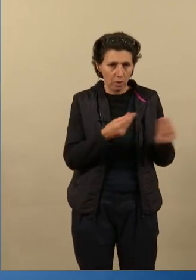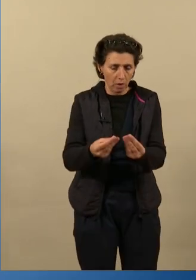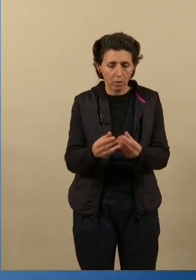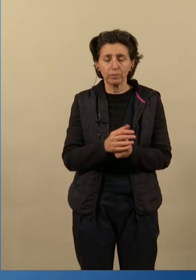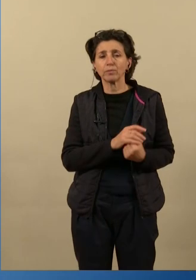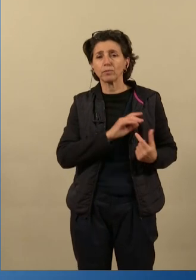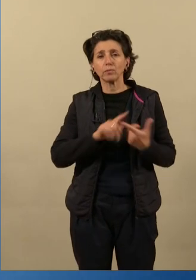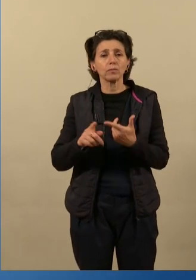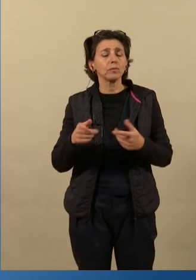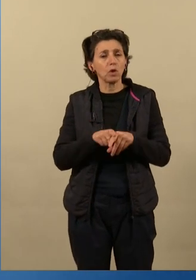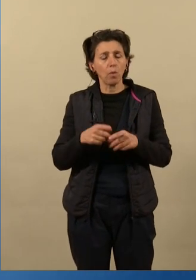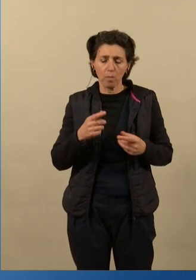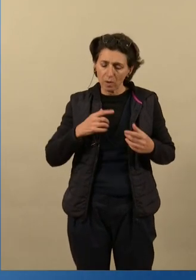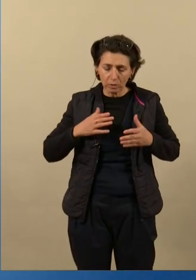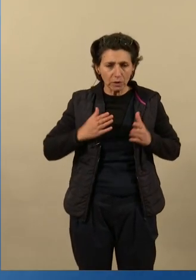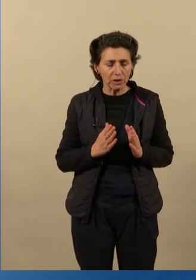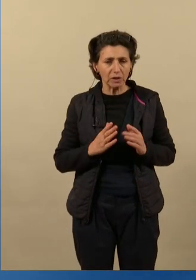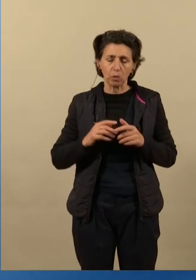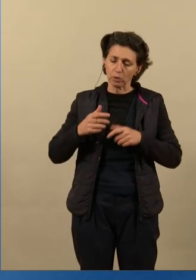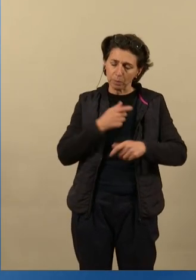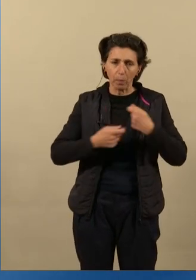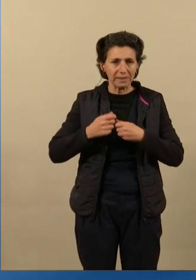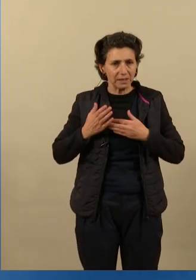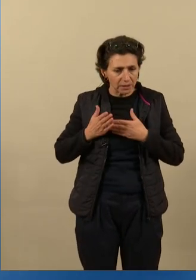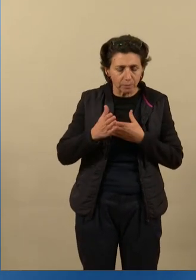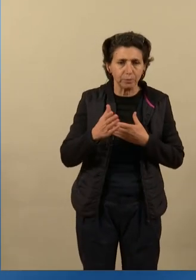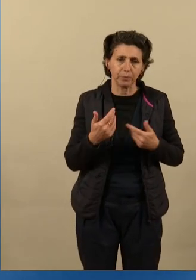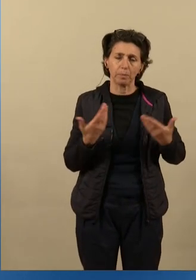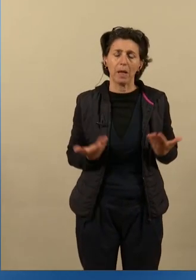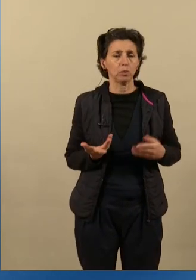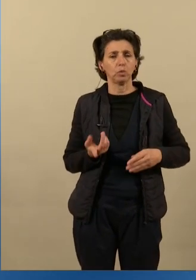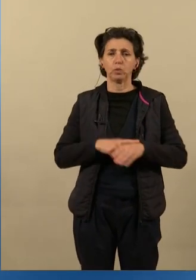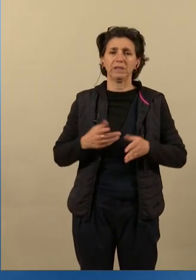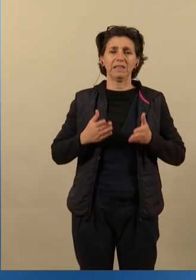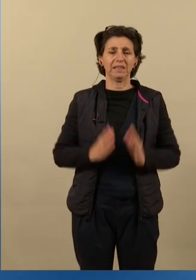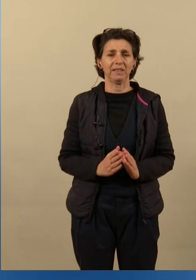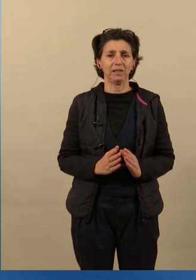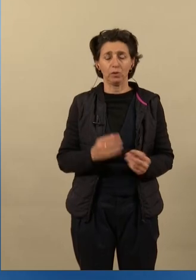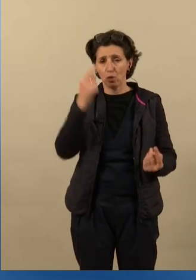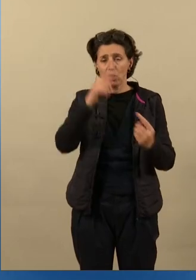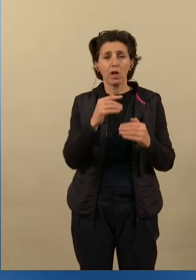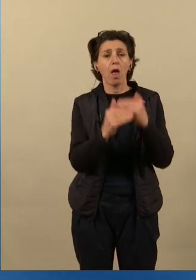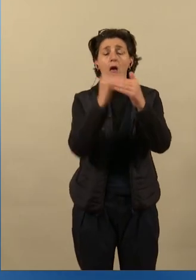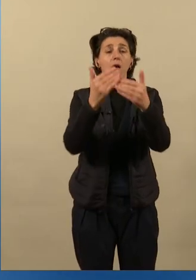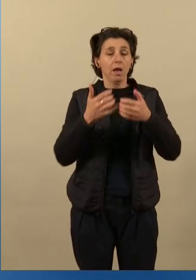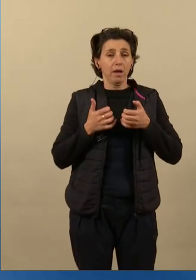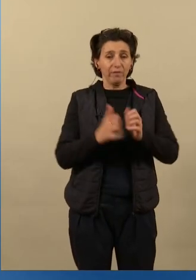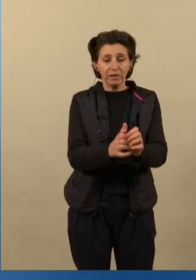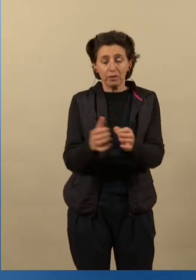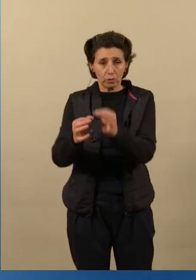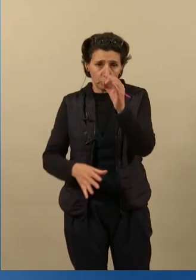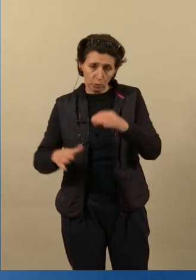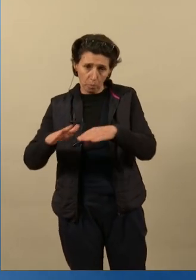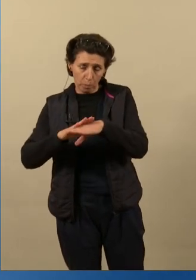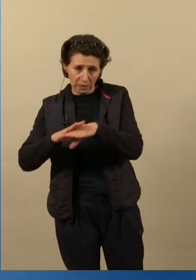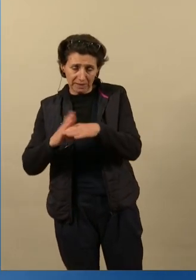initiative diplomatique puissante pour rendre possible la fin de cette escalade meurtrière rechercher une solution politique avec la relance